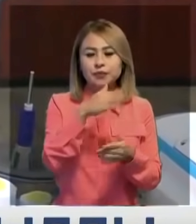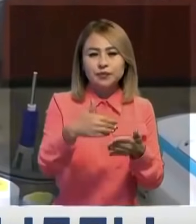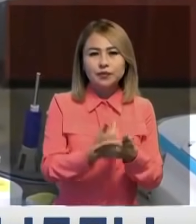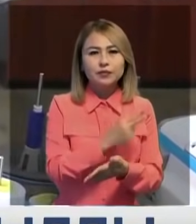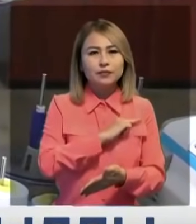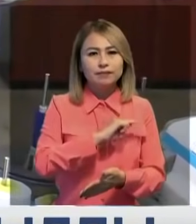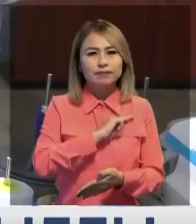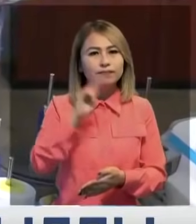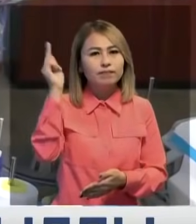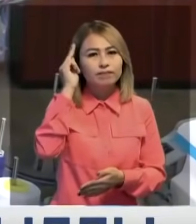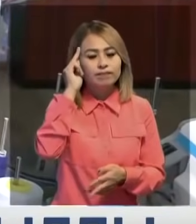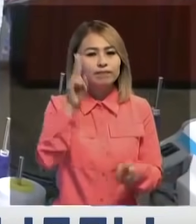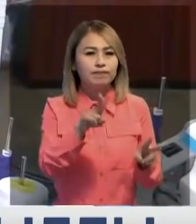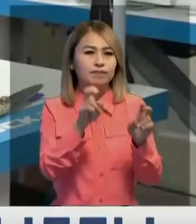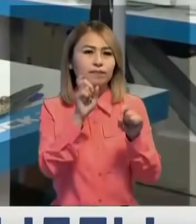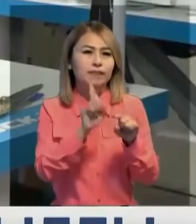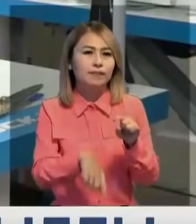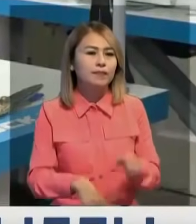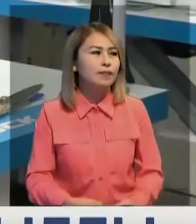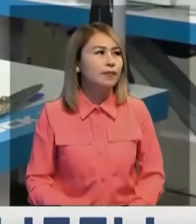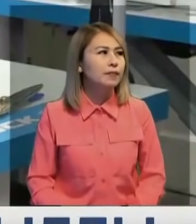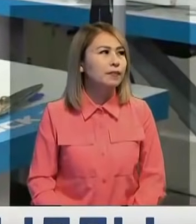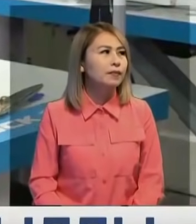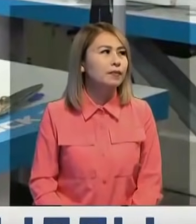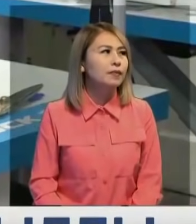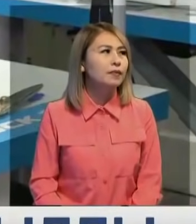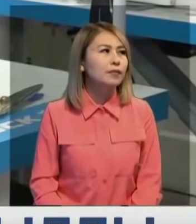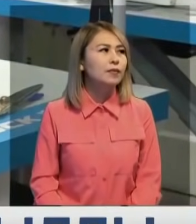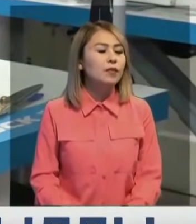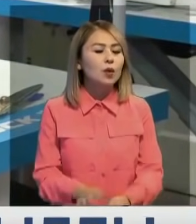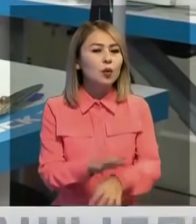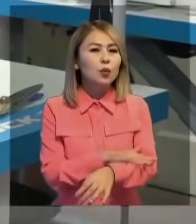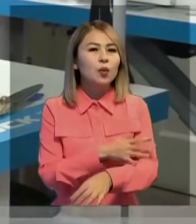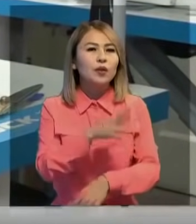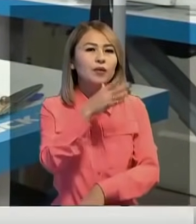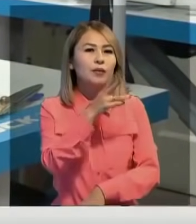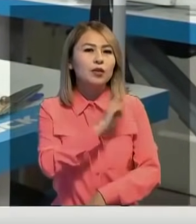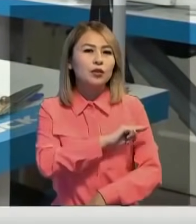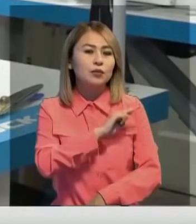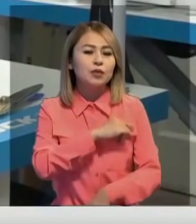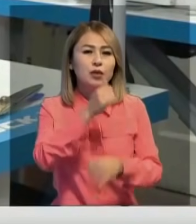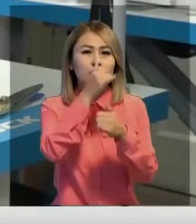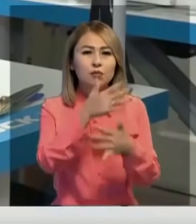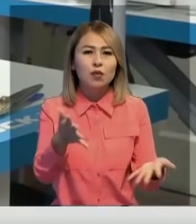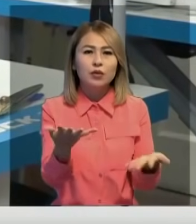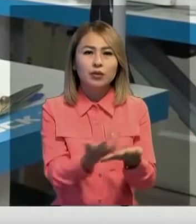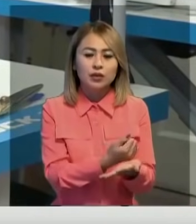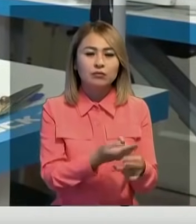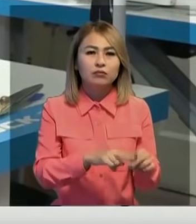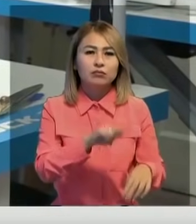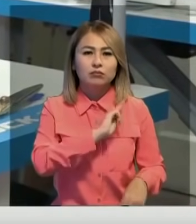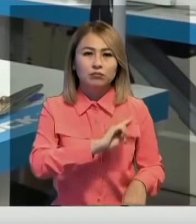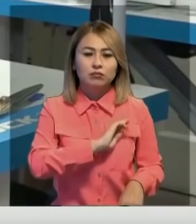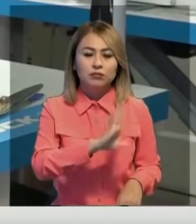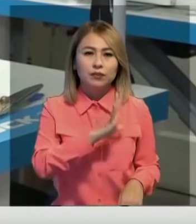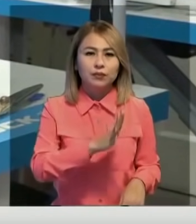жұмысты ұршықша еріп әкетті. Көп уақыт жұмыс таппадым. Осы жұмысқа келдім. Осы жұмысты істеп жүрім. Басында